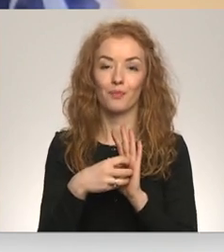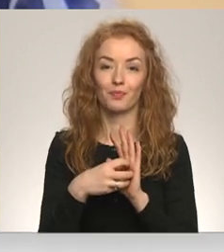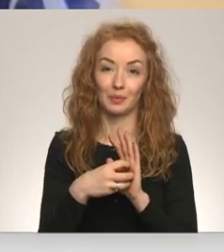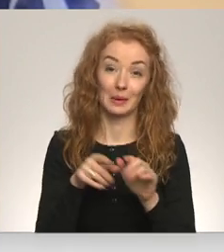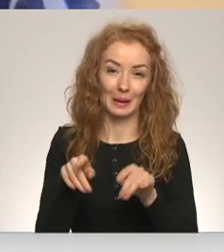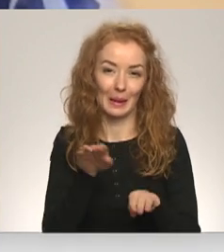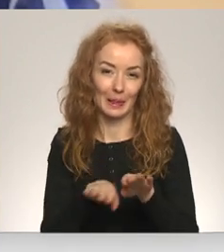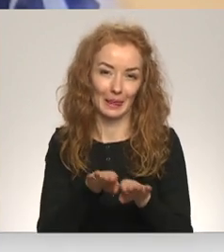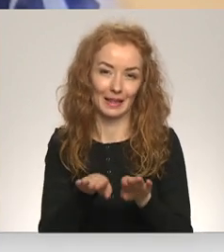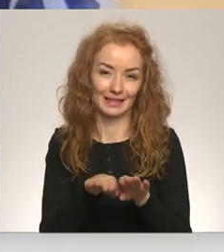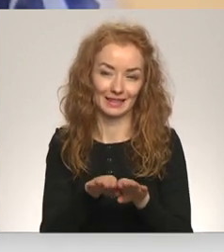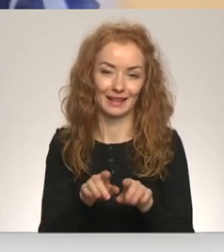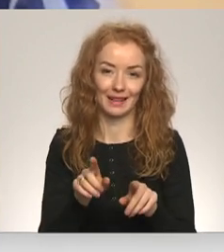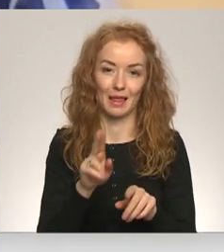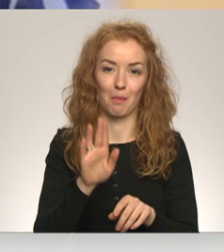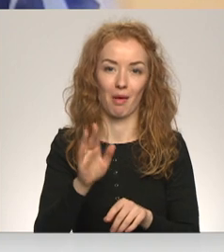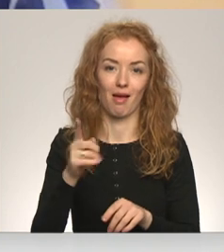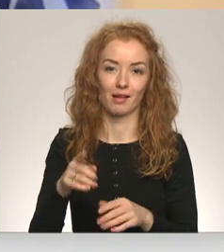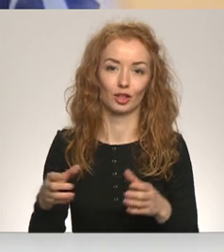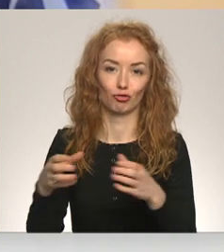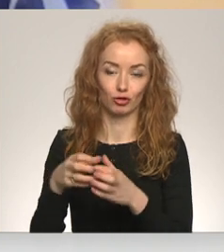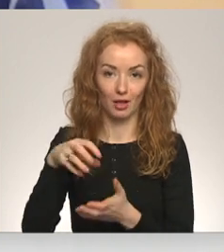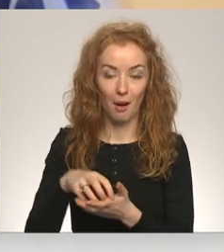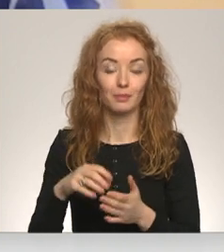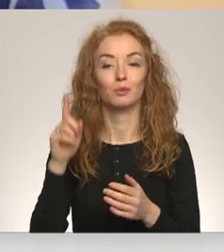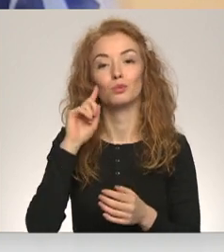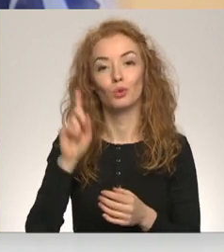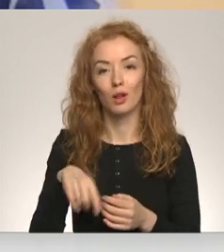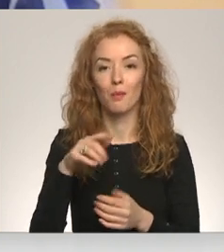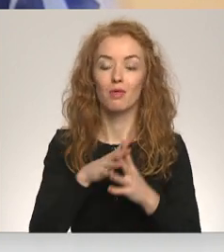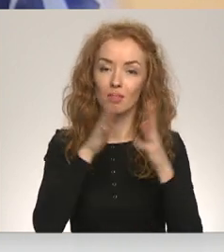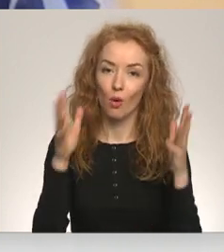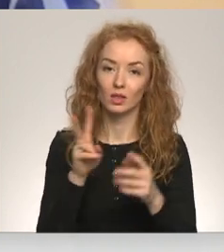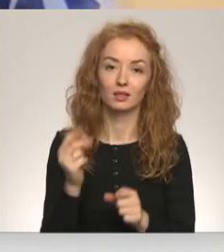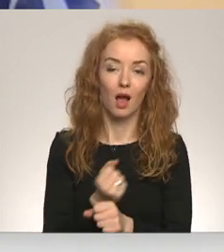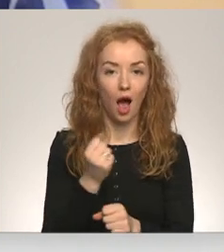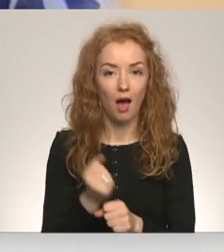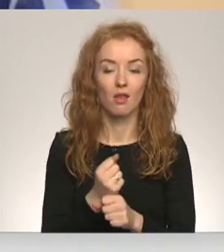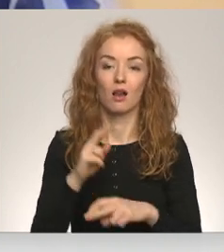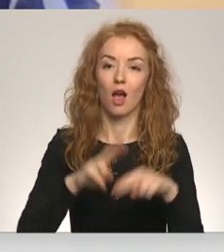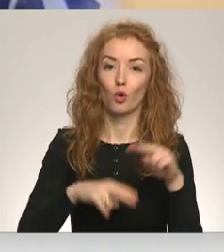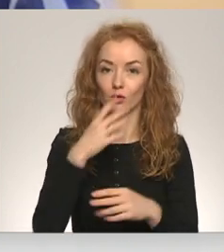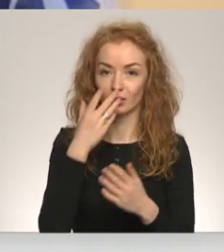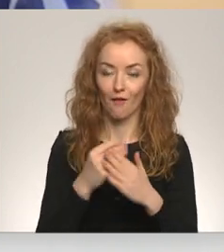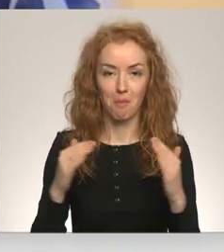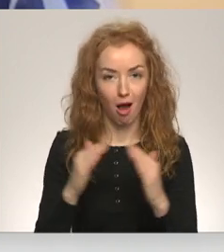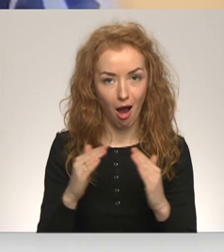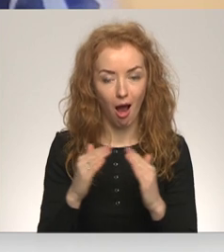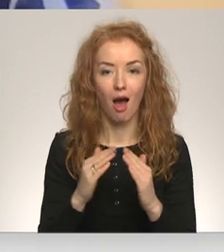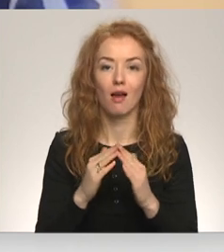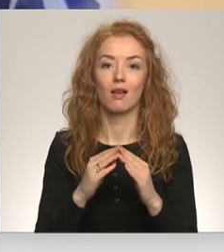Tas apmēram tas stāsts. Protams, vēl joprojām ir daudz, kas darāms. Ir jāuzbūvē savu mājā, jāizauzina